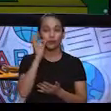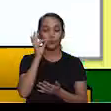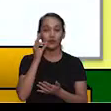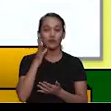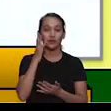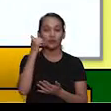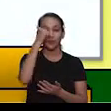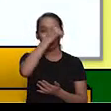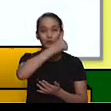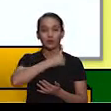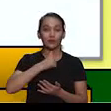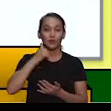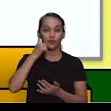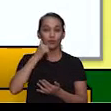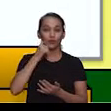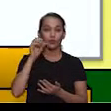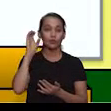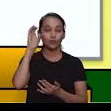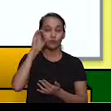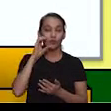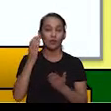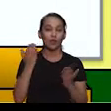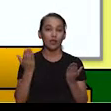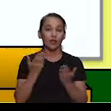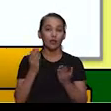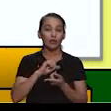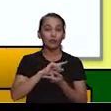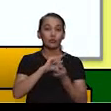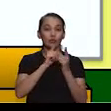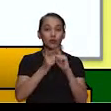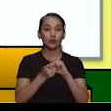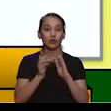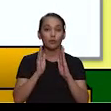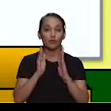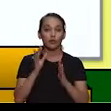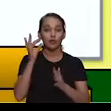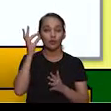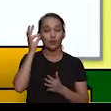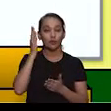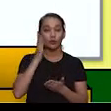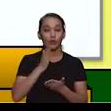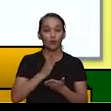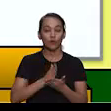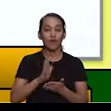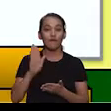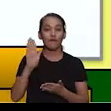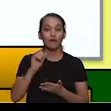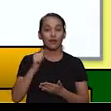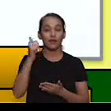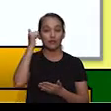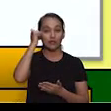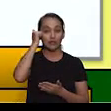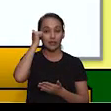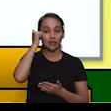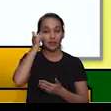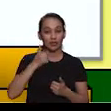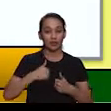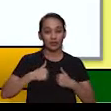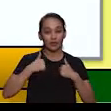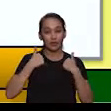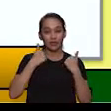faslida ulkamizda qanday o'zgarish bo'lishini yodingizga oling va eslab qoling.